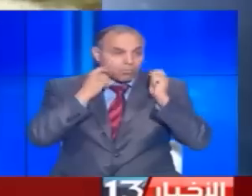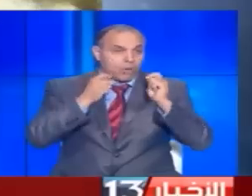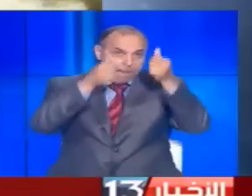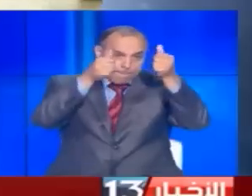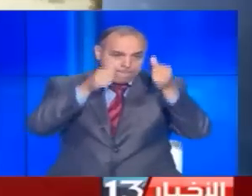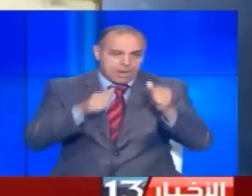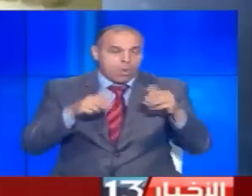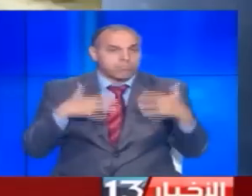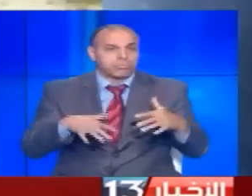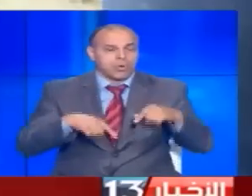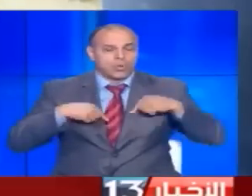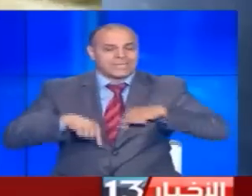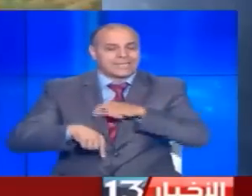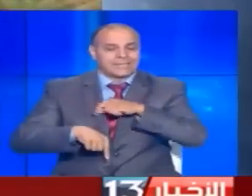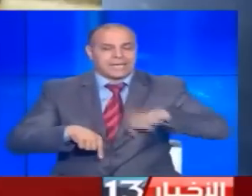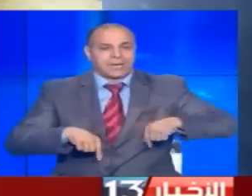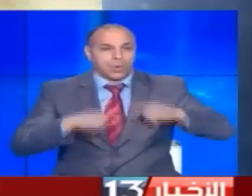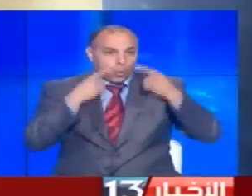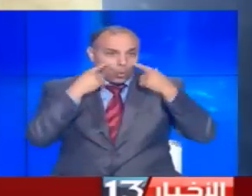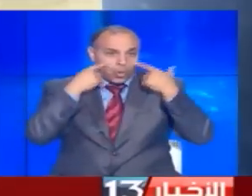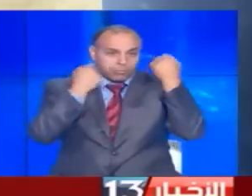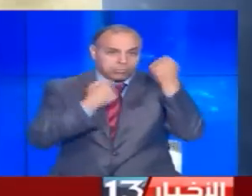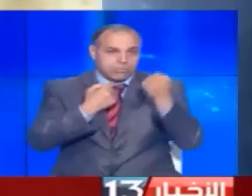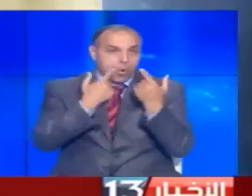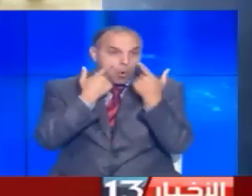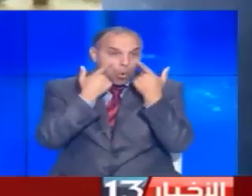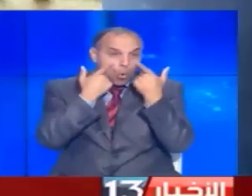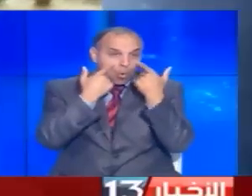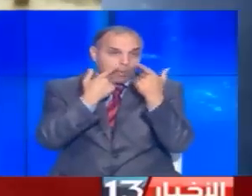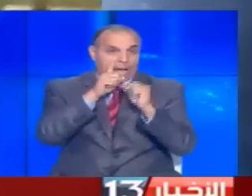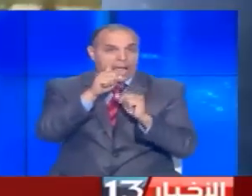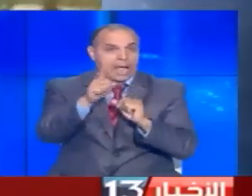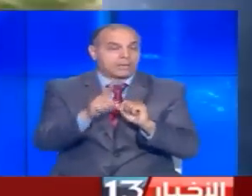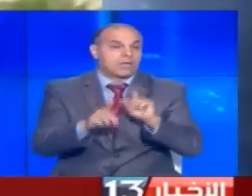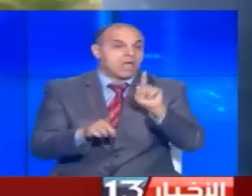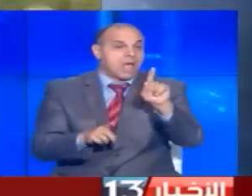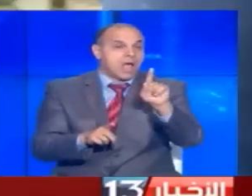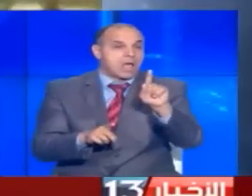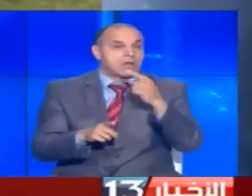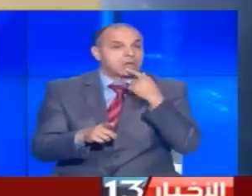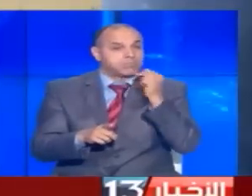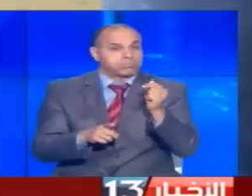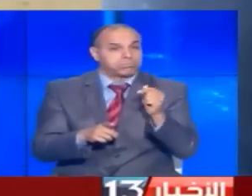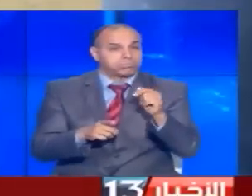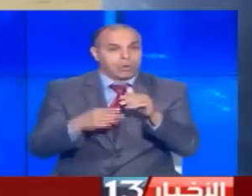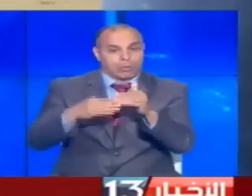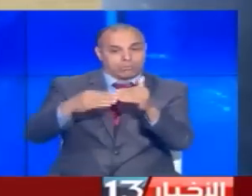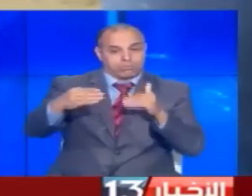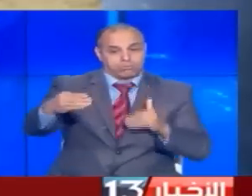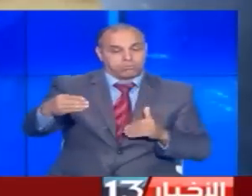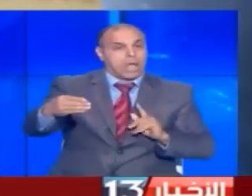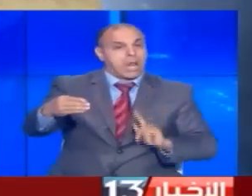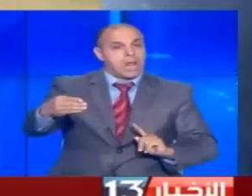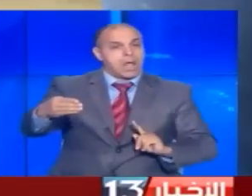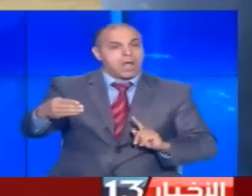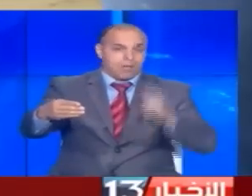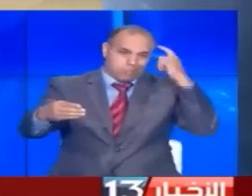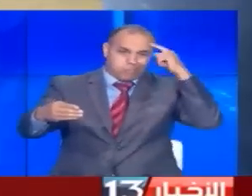بلاغ لوزارة الداخلية مستعملي الطريق على أخذ الاحتياطات اللازمة وترك مسافة الأمان